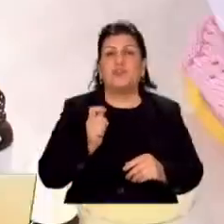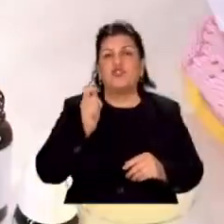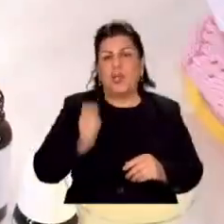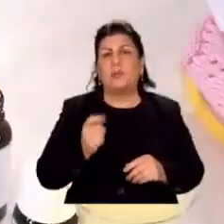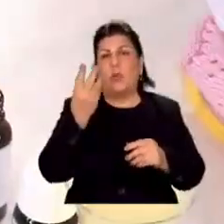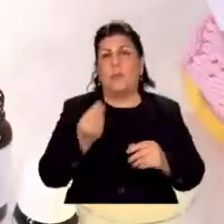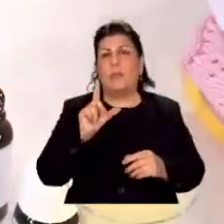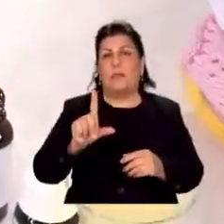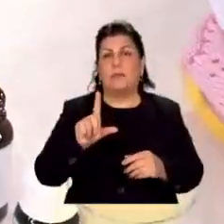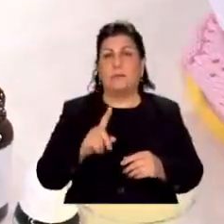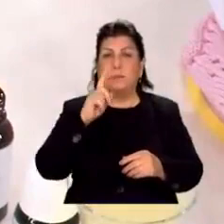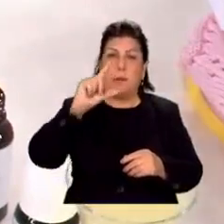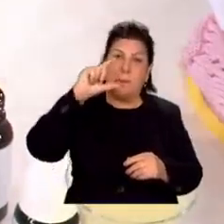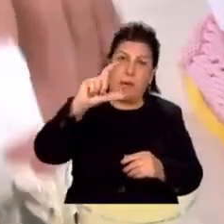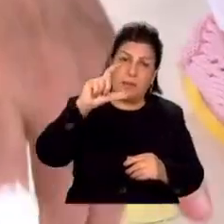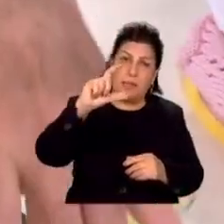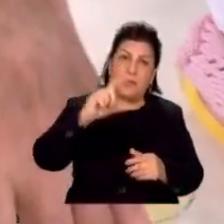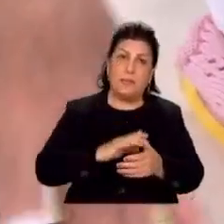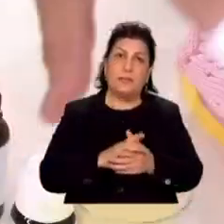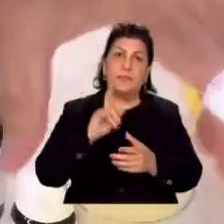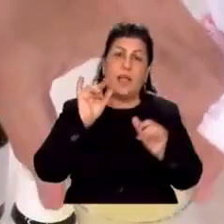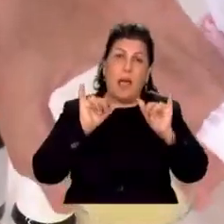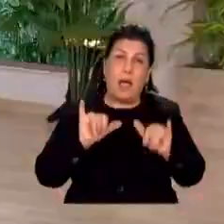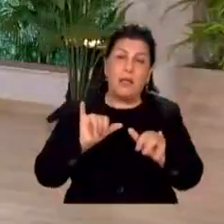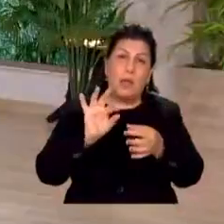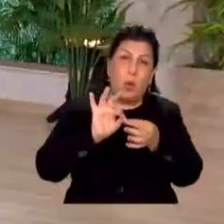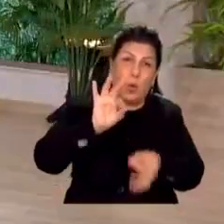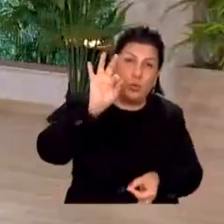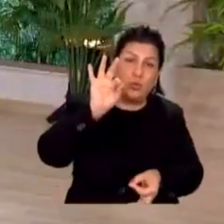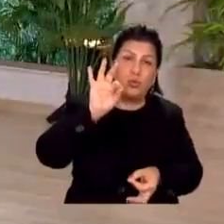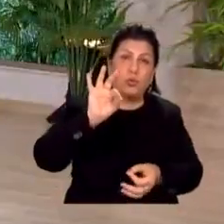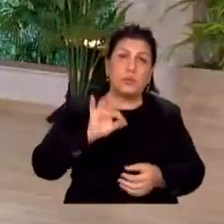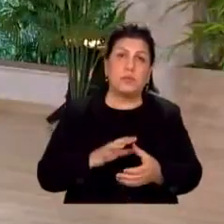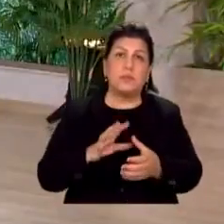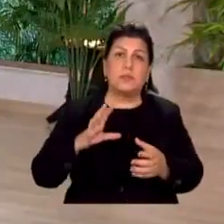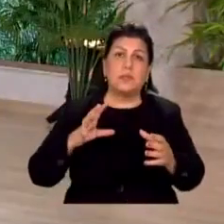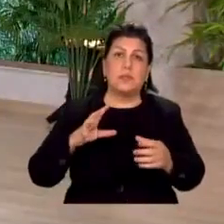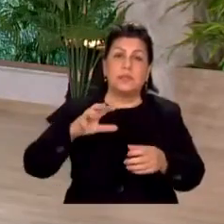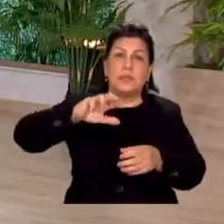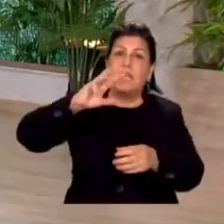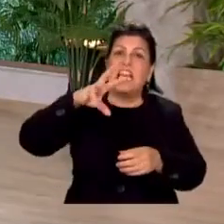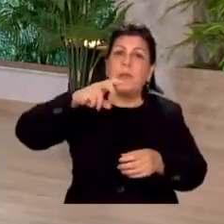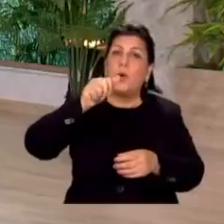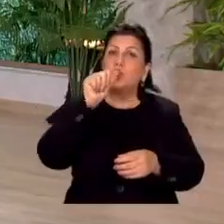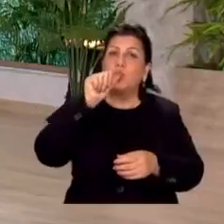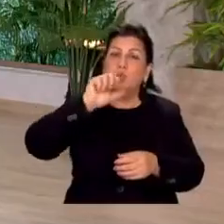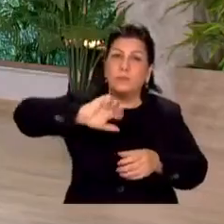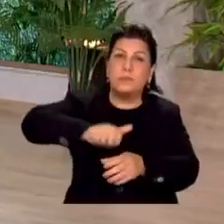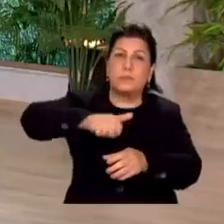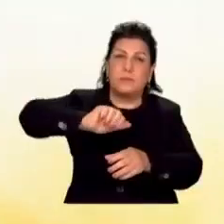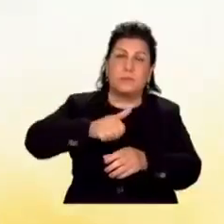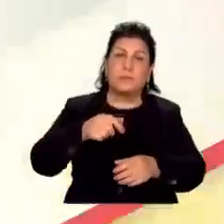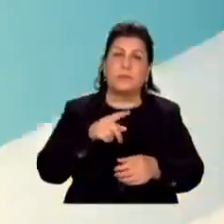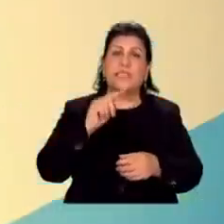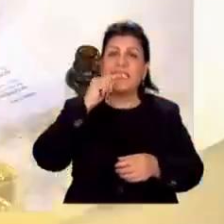yağını döküp bir bardak bir Barbarlık Aynı ölçüde bir bardakta sıkma limon suyu şimdi bu